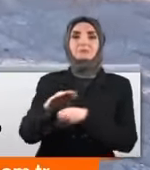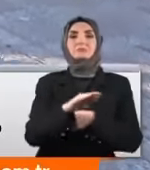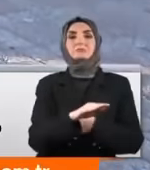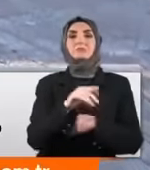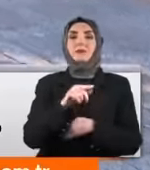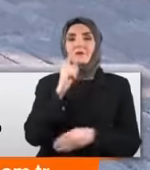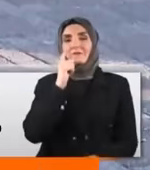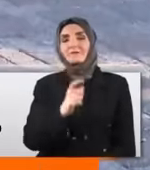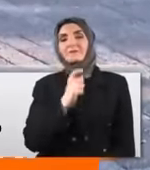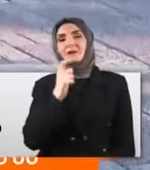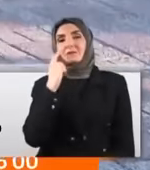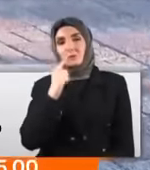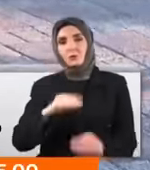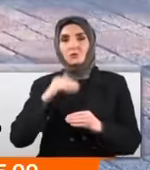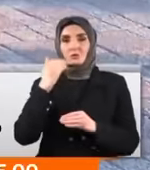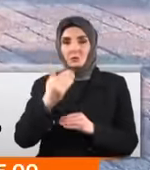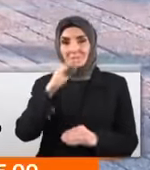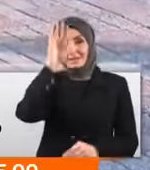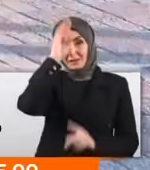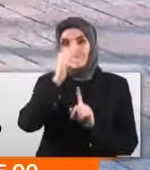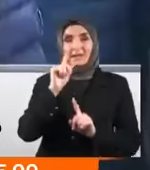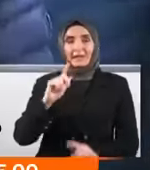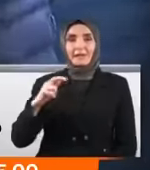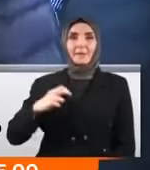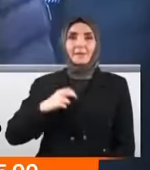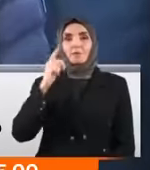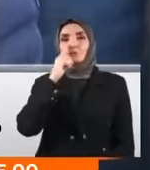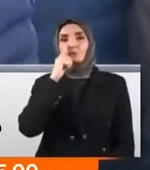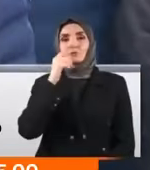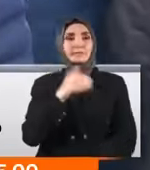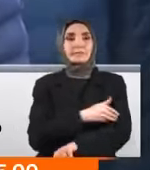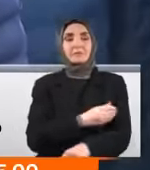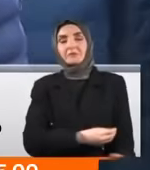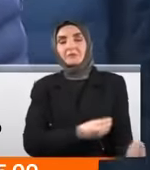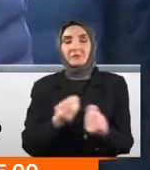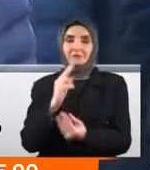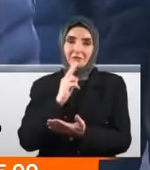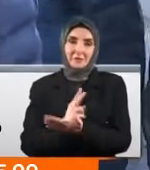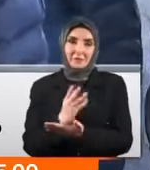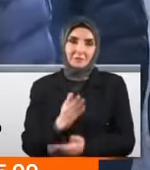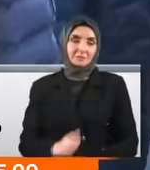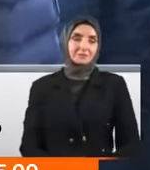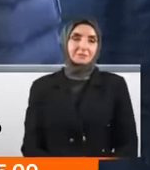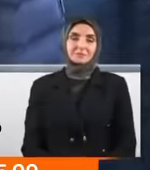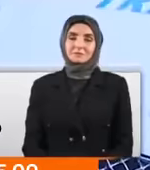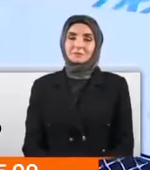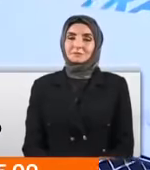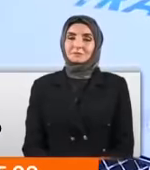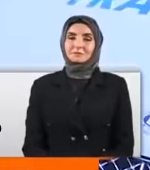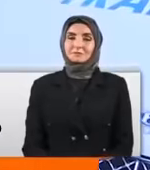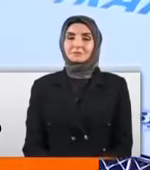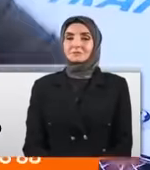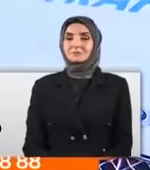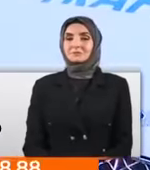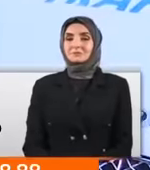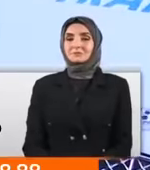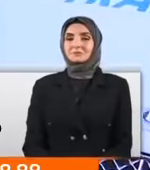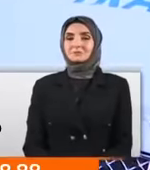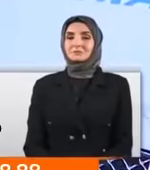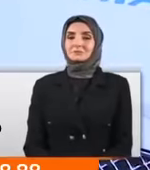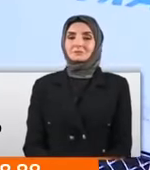İl Emniyet Müdürlüğü hizmetine verilmesine karar verdi. 7 emirlerde çürüyüp gideceğine aktif hale gelmesi gerçekten güzel bir şey. Vatana millete feda